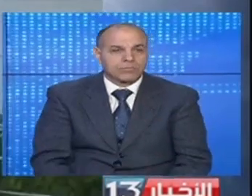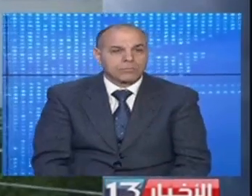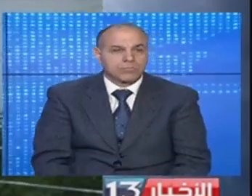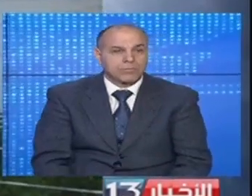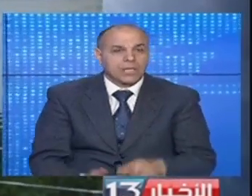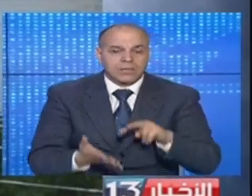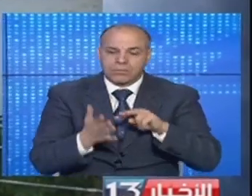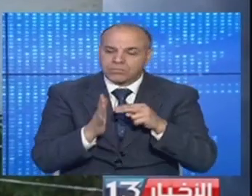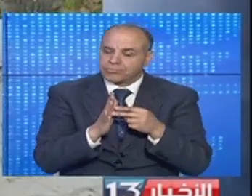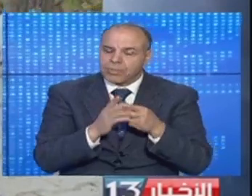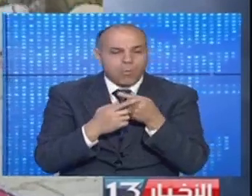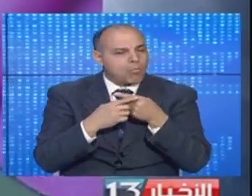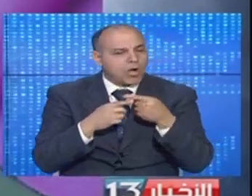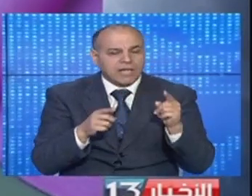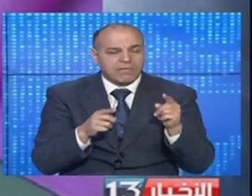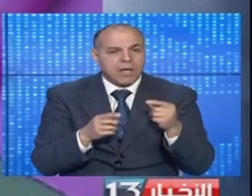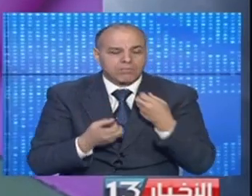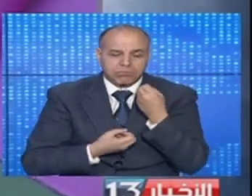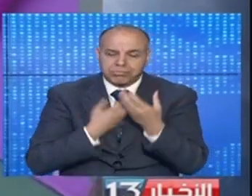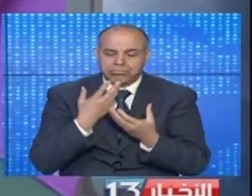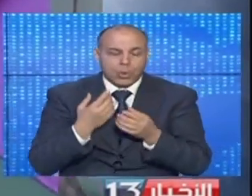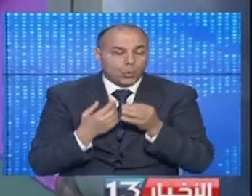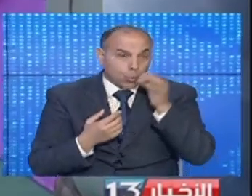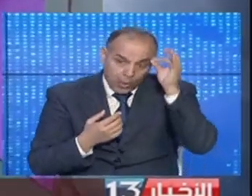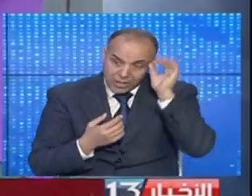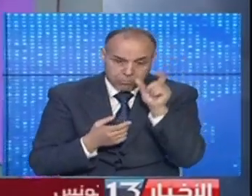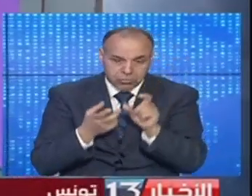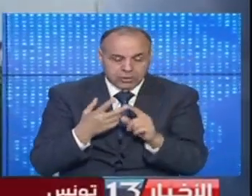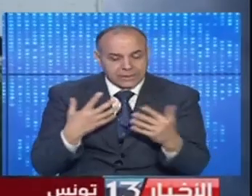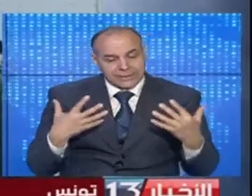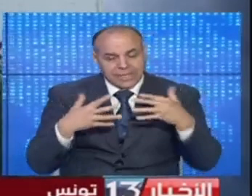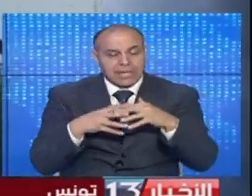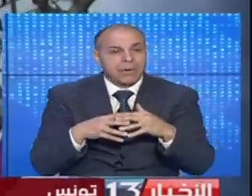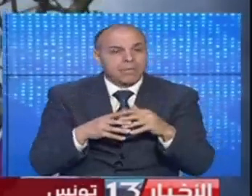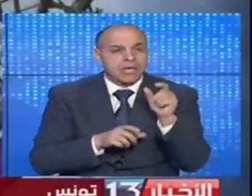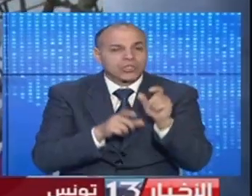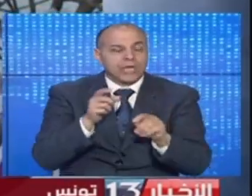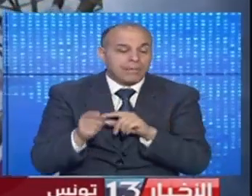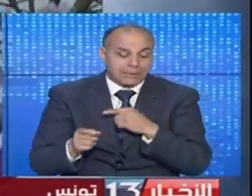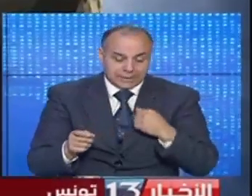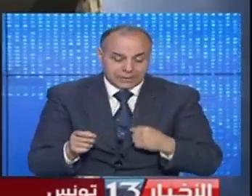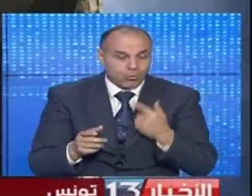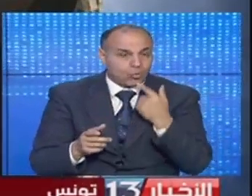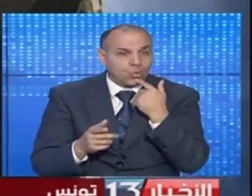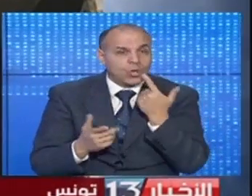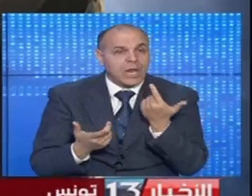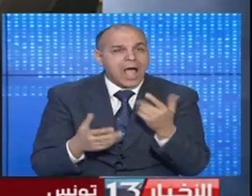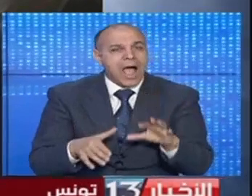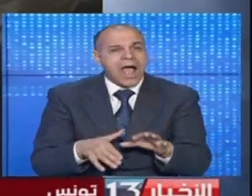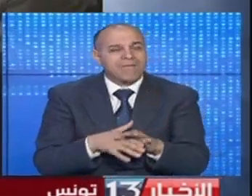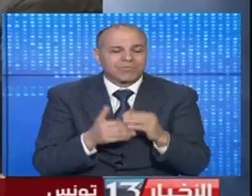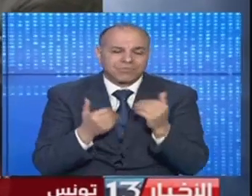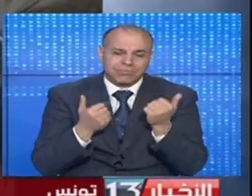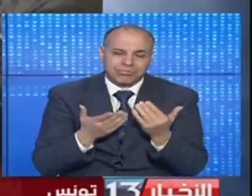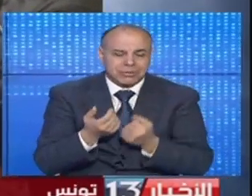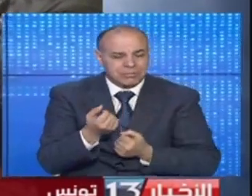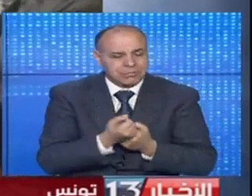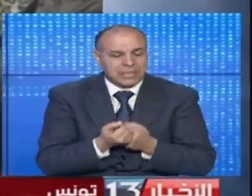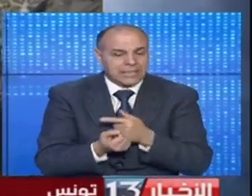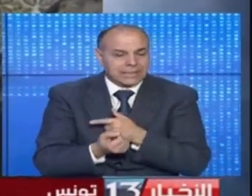فنيه مختلفه عبر الفنانون التونسيون عن تضامنه مع الشعب الصيني في حفل رمزي مساندين